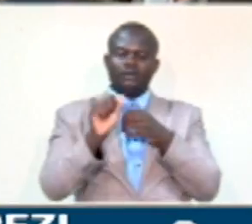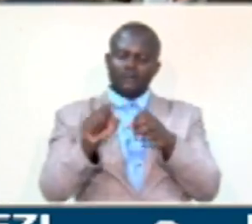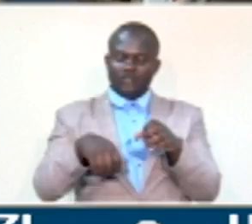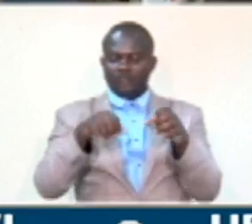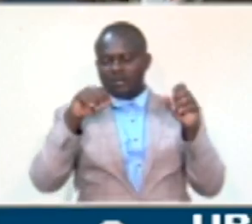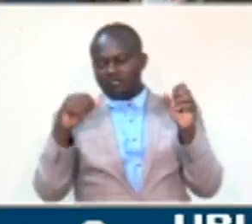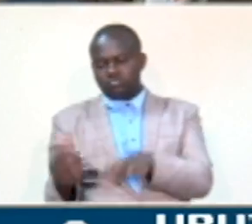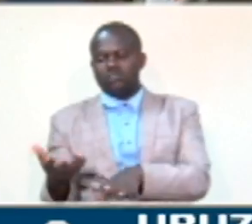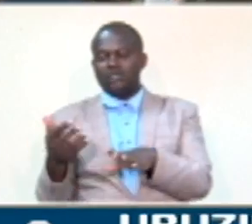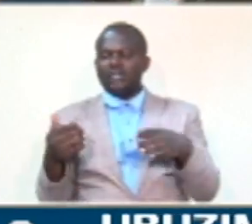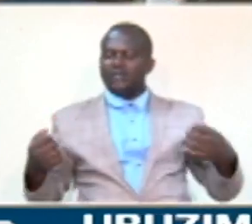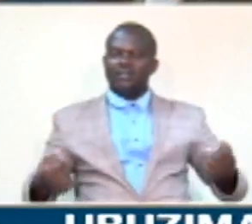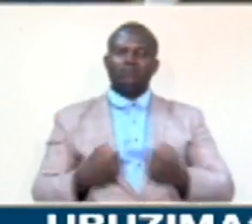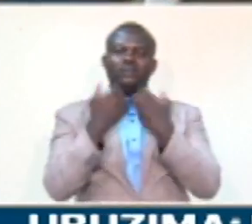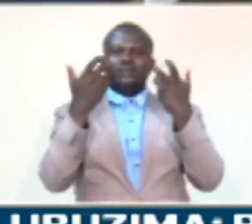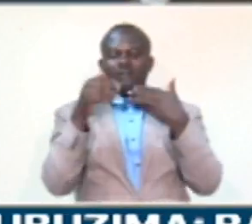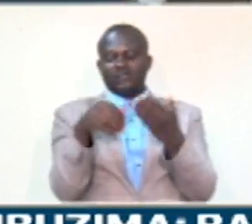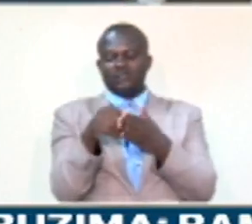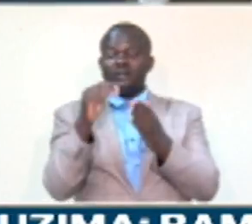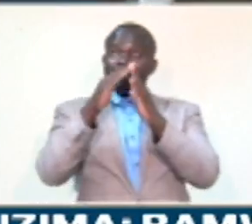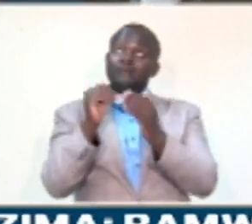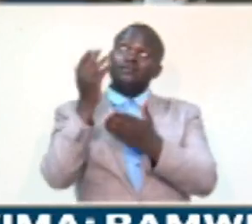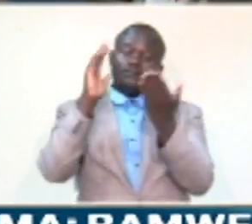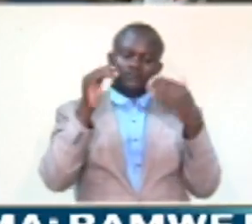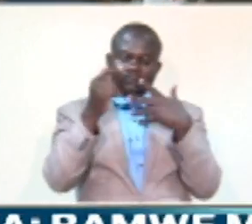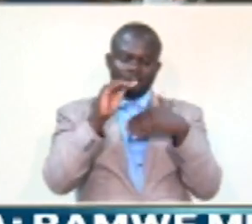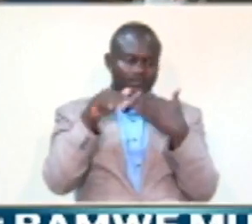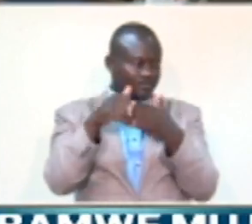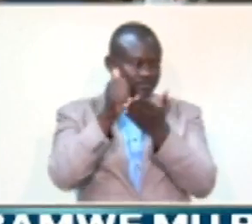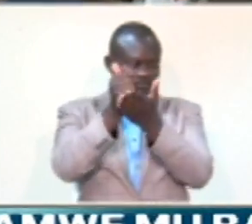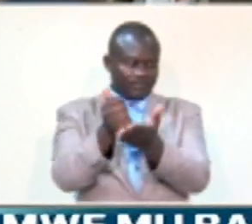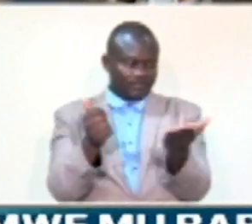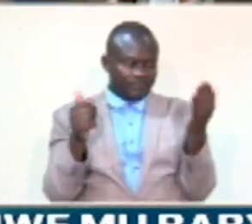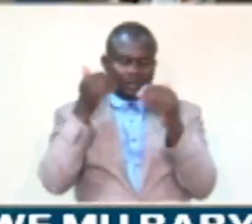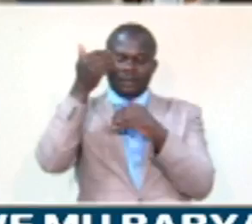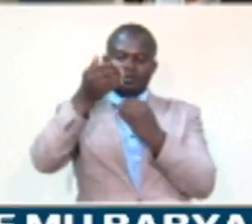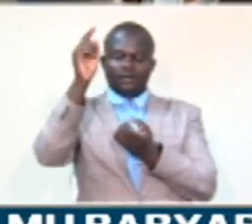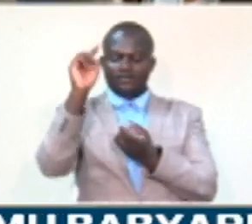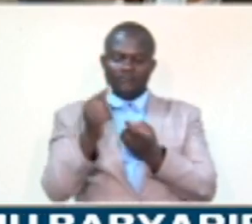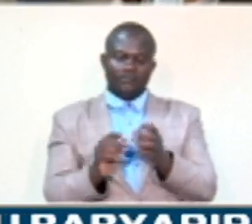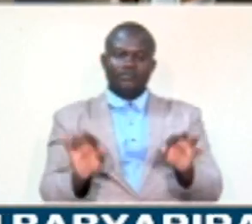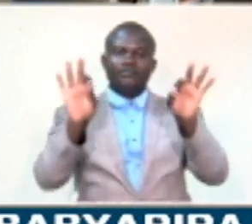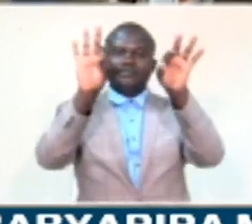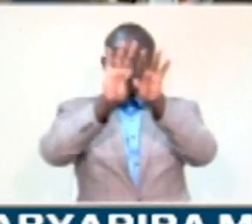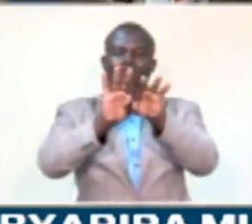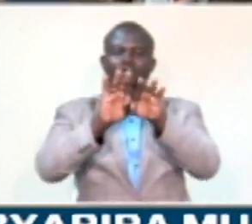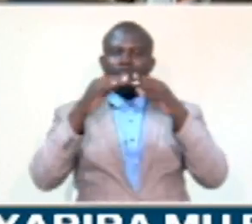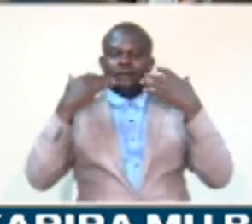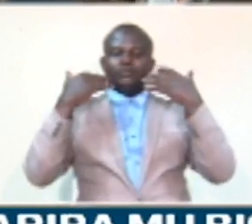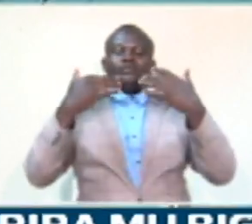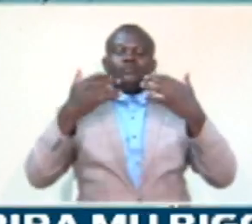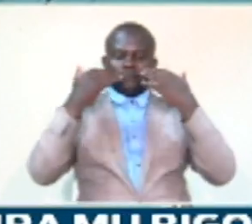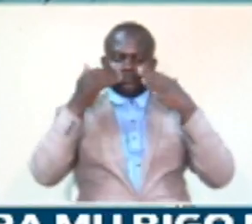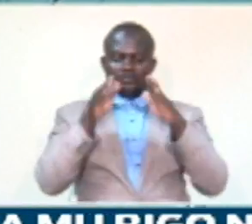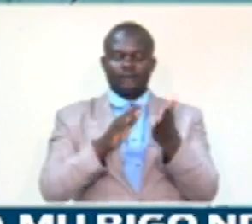ashobora kugira ibyo yangiza kwangiza inyubako ibyo byose bigafasha noneho bikagabanya n'igiciro cy'umwuka umurwayi